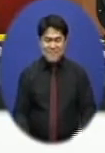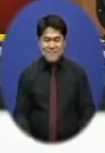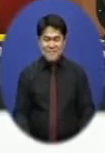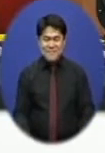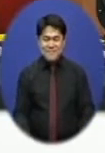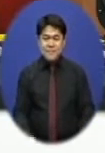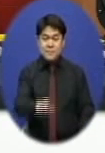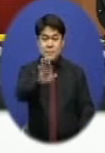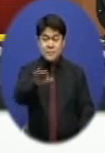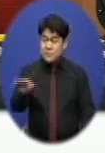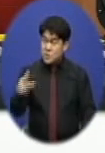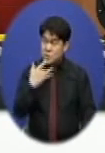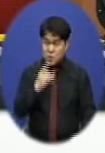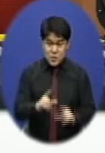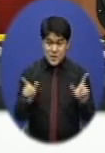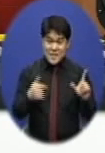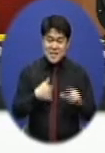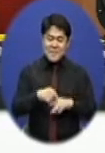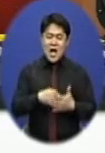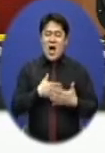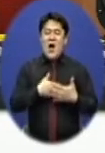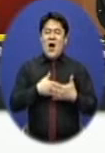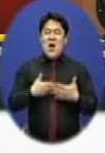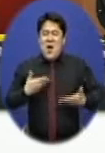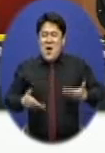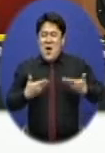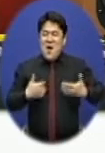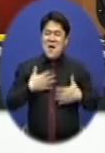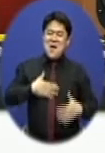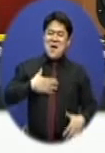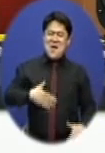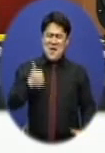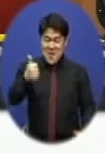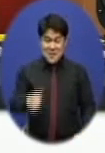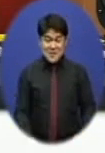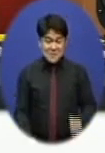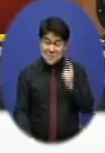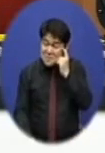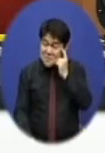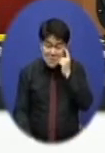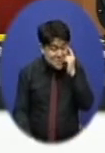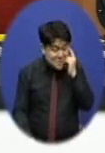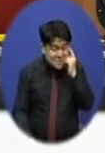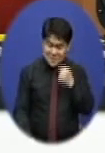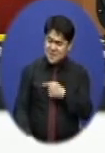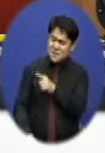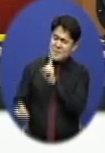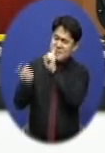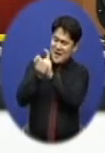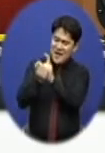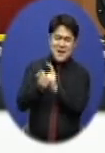씨. 네. 네. 화요일만 되면 이렇게 저는 마음이 들뜨고요. 왜요? 기분이 좋아져요. 왜일까요? 효녀 가수 여정 씨 만나서 또 오늘